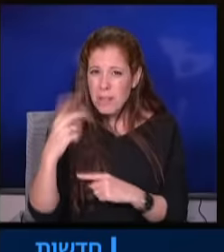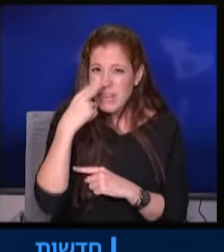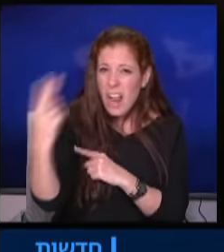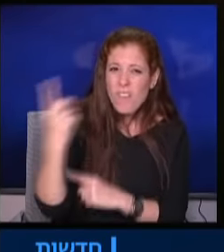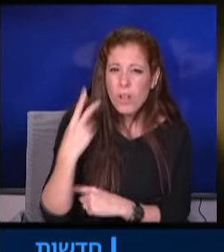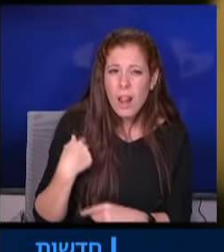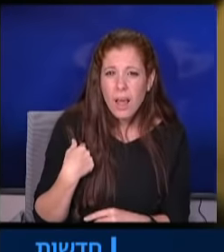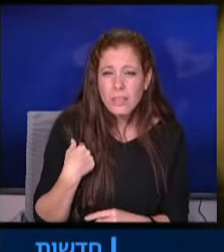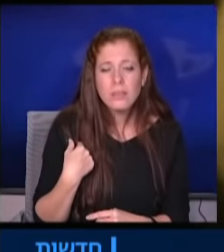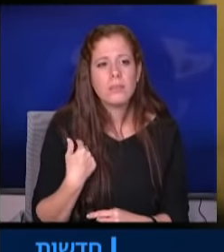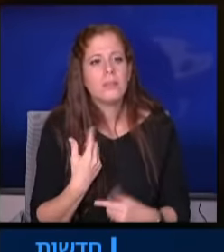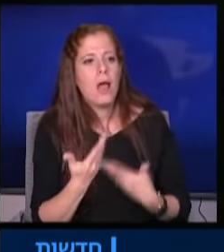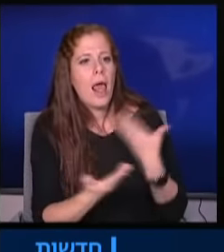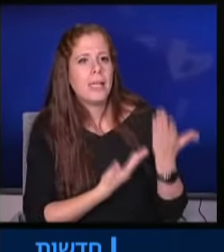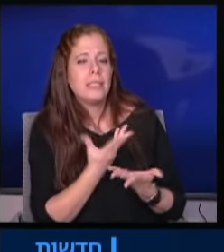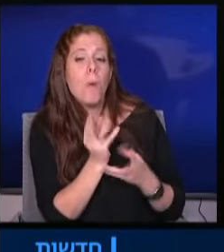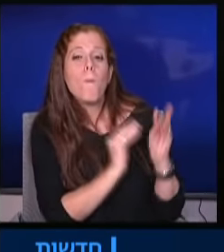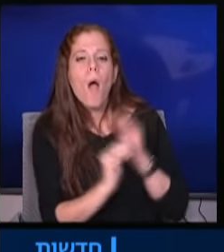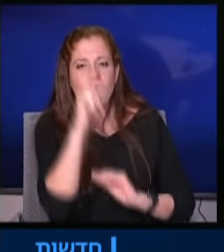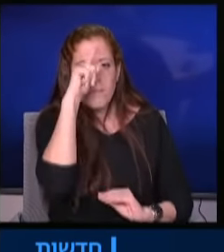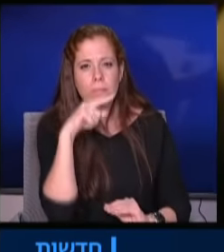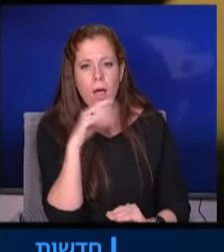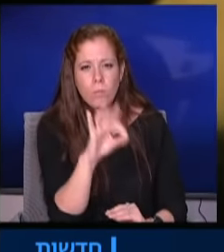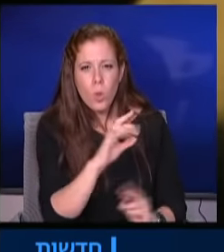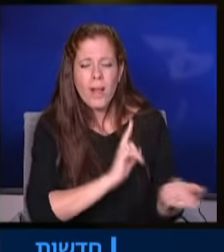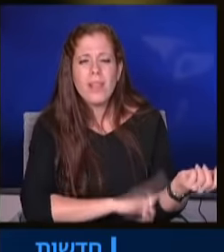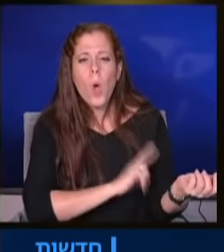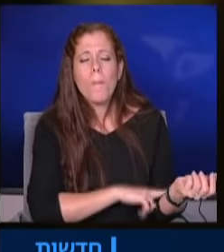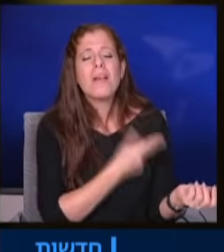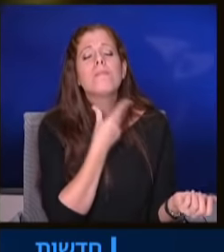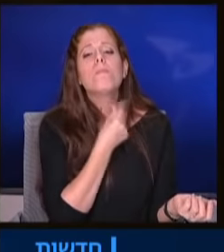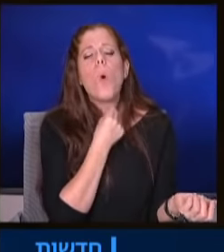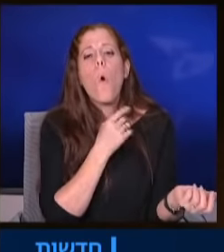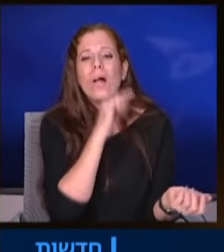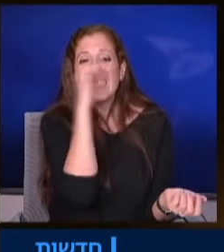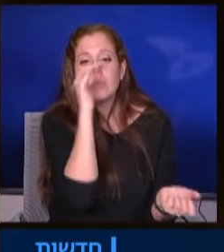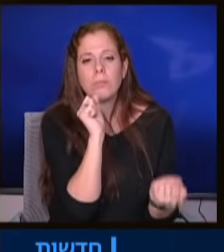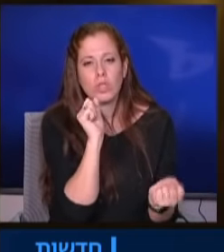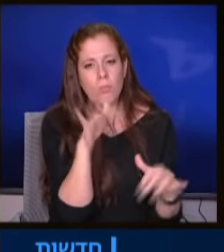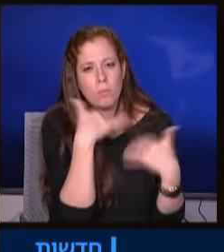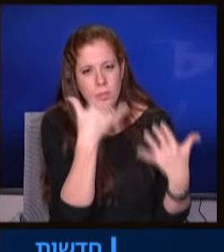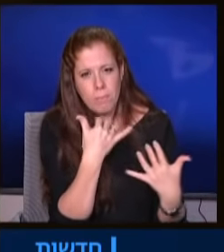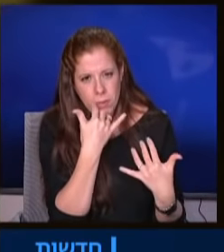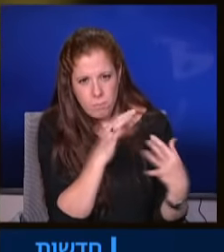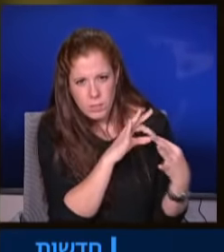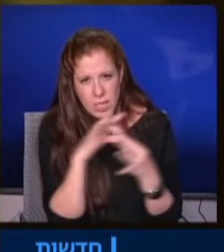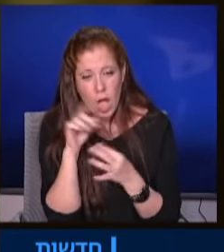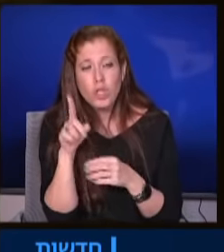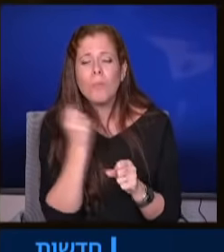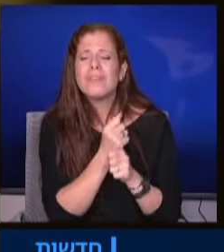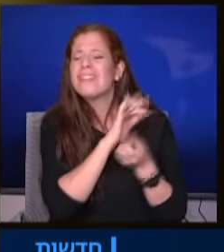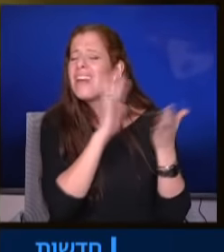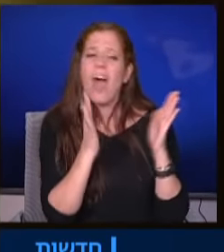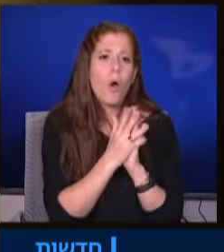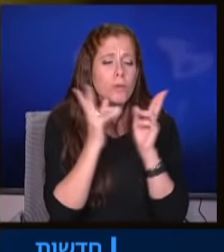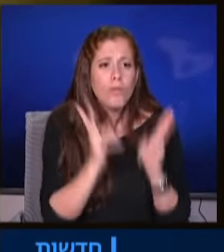על היחסים המורכבים שהיו לו עם אביו, נרקומן, מכור לסמים קשים, הוא מספר בסדרה בני אור. שם הוא עושה כל שביכולתו כדי לגמול את